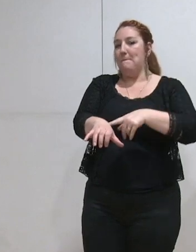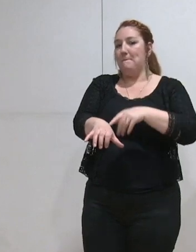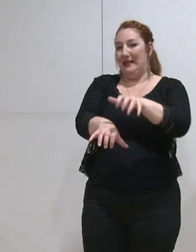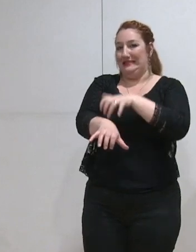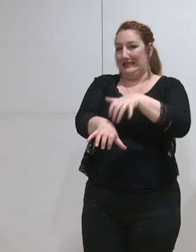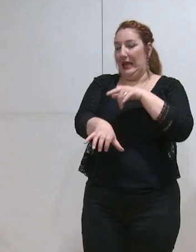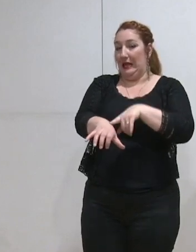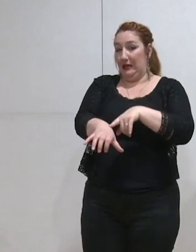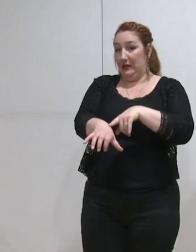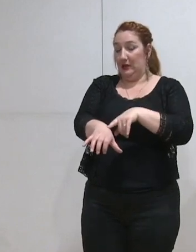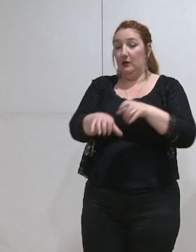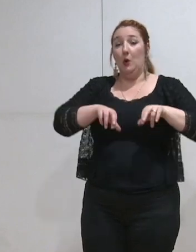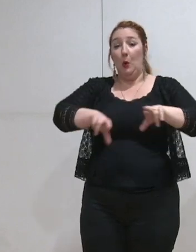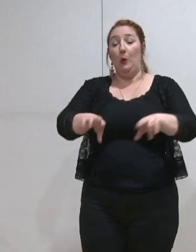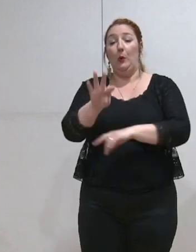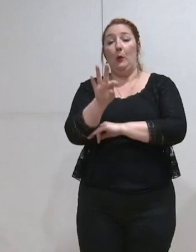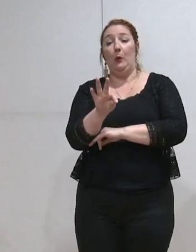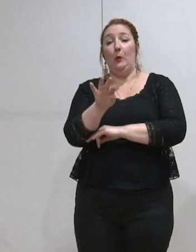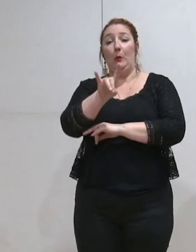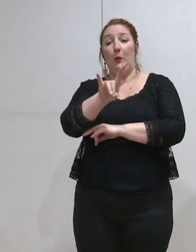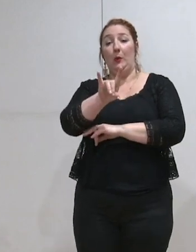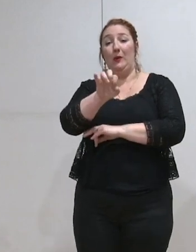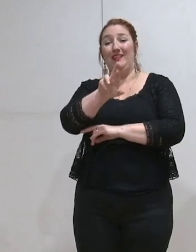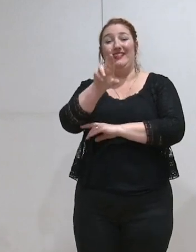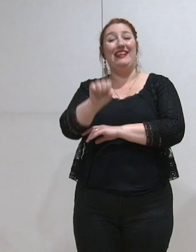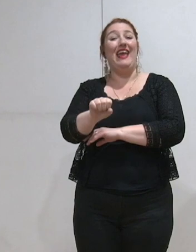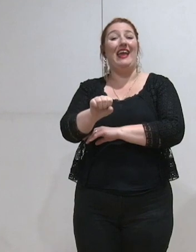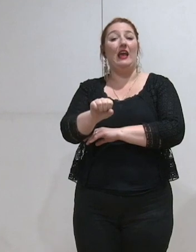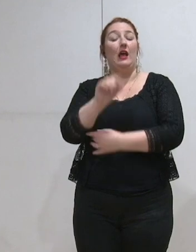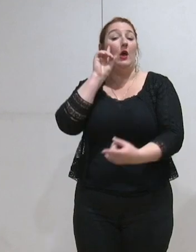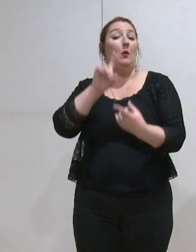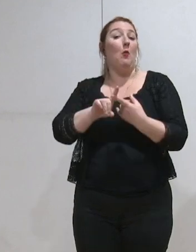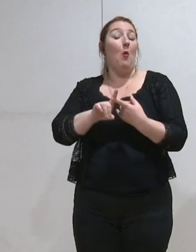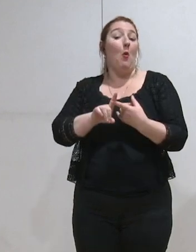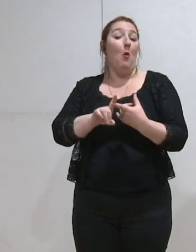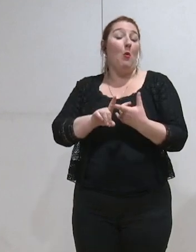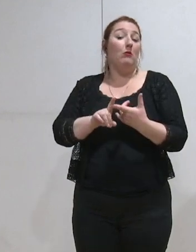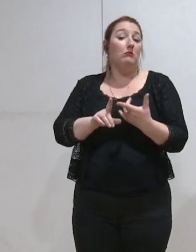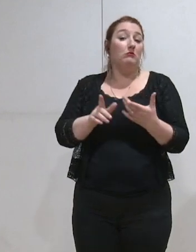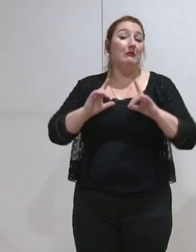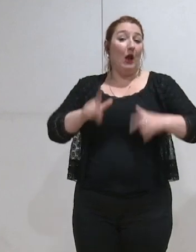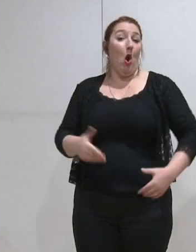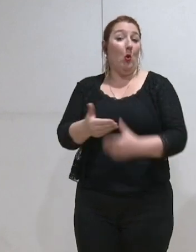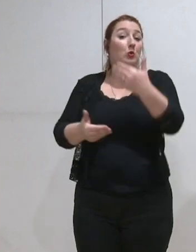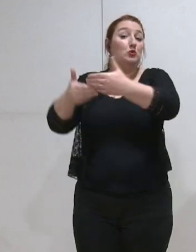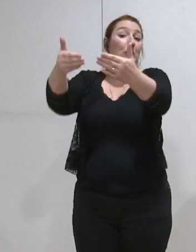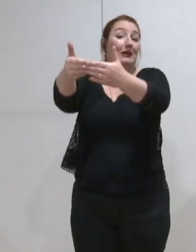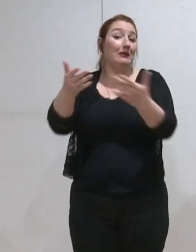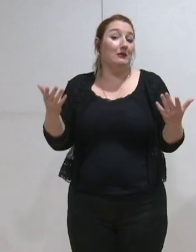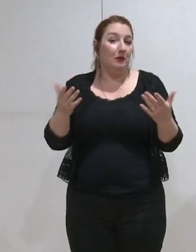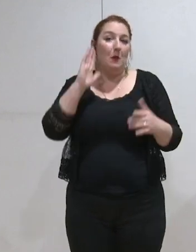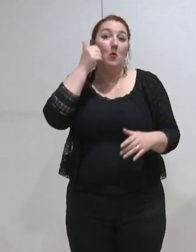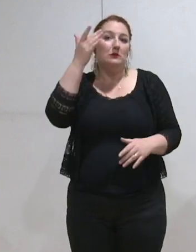l'iser le tement de la rutière en vue d' procéder à la construction à la réalisation d'une école donc à titre de